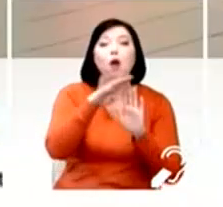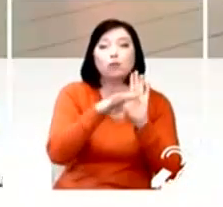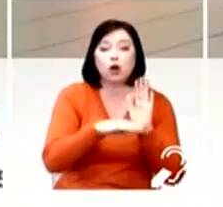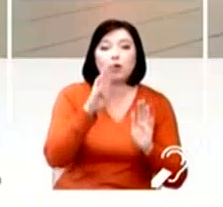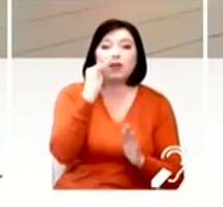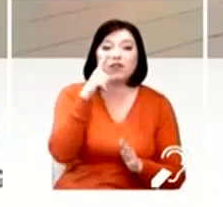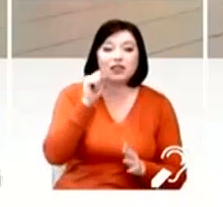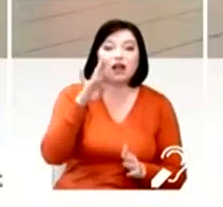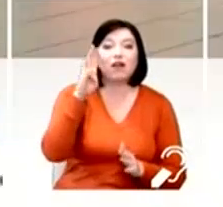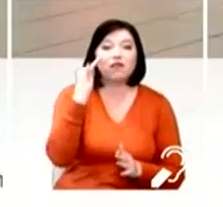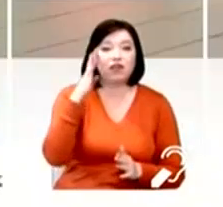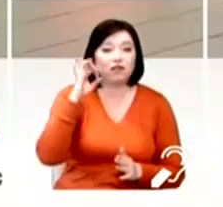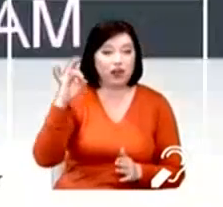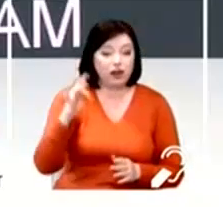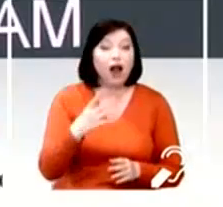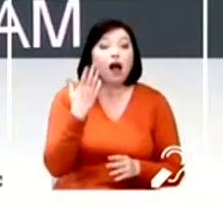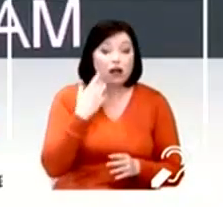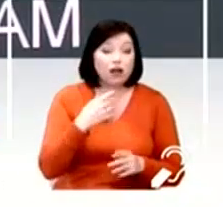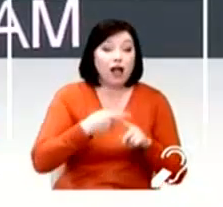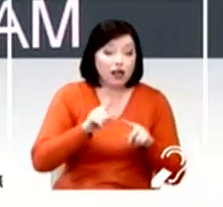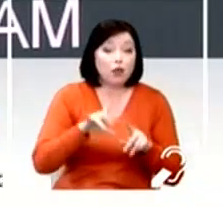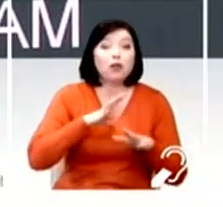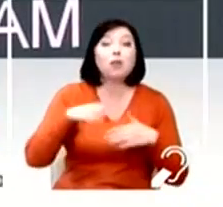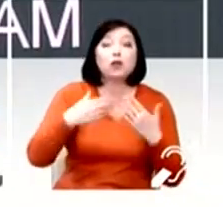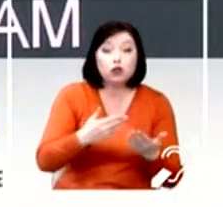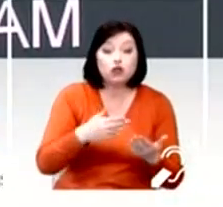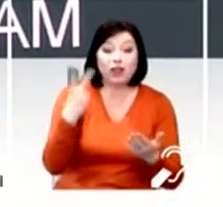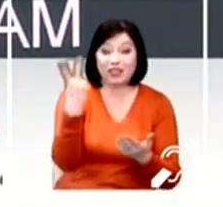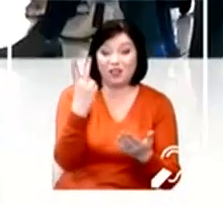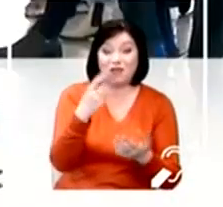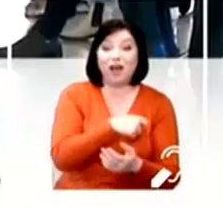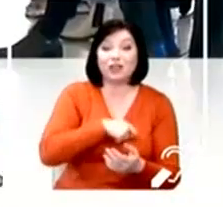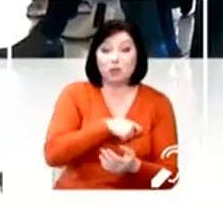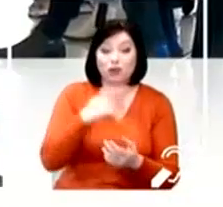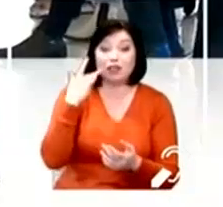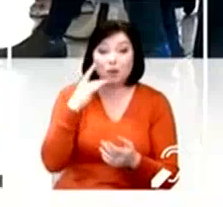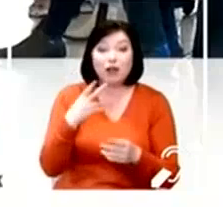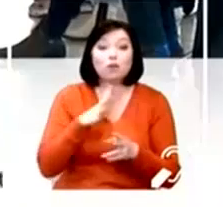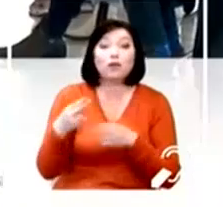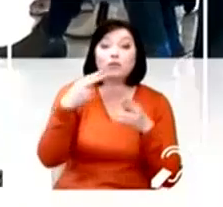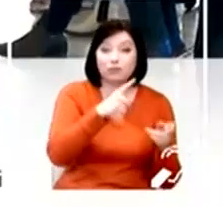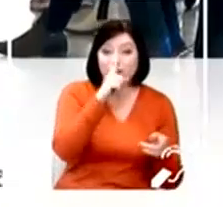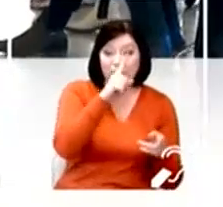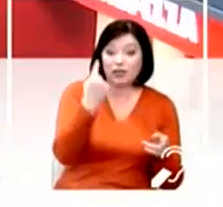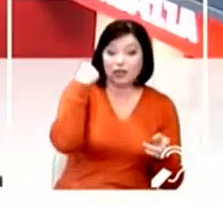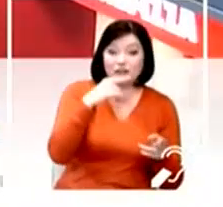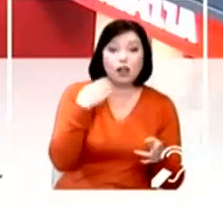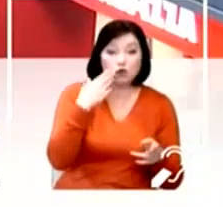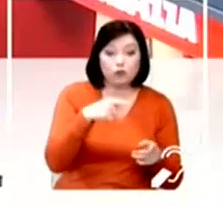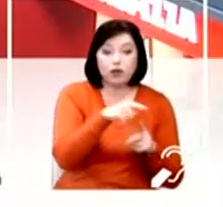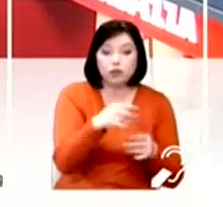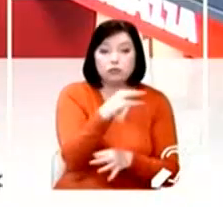Inițiativa vine după vizita pe care cei doi senatori au făcut-o luna trecută la București. Proiectul reprezintă un pas important care